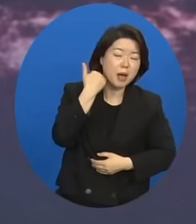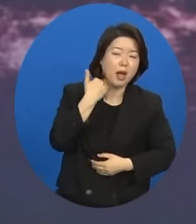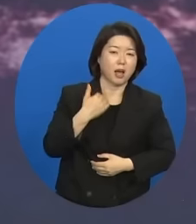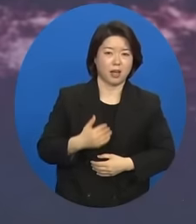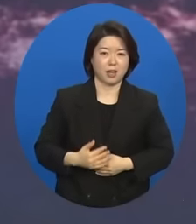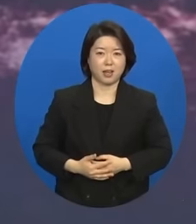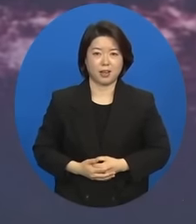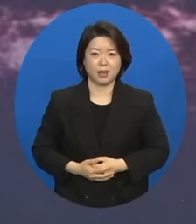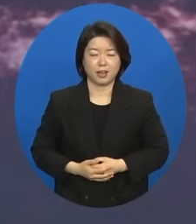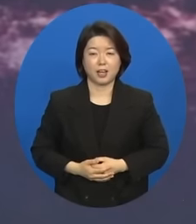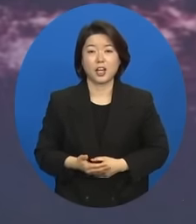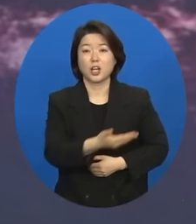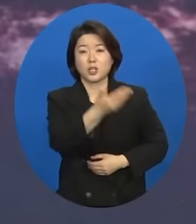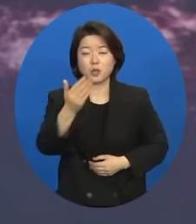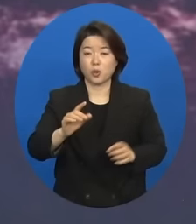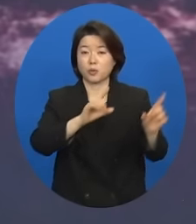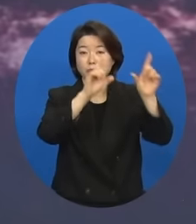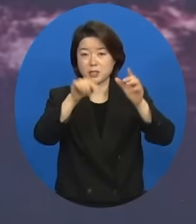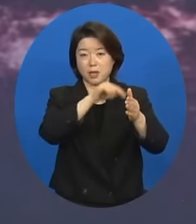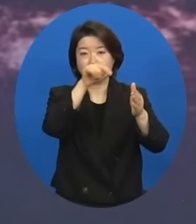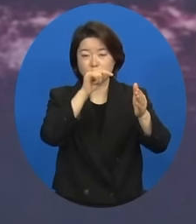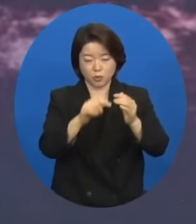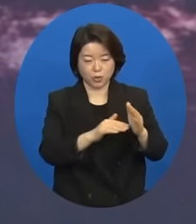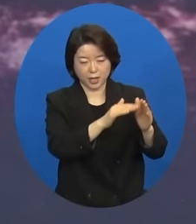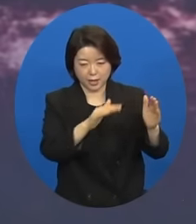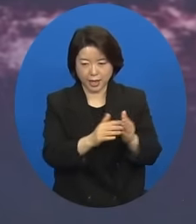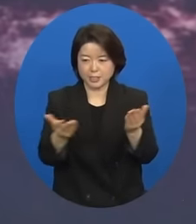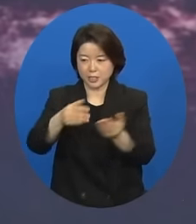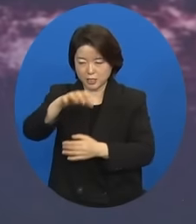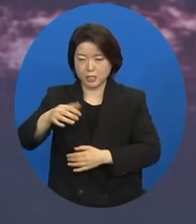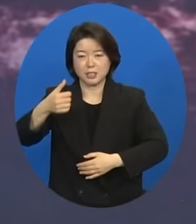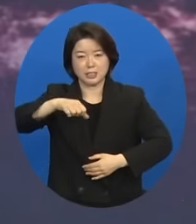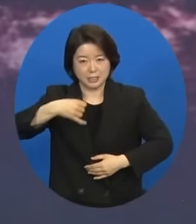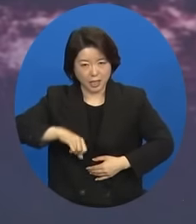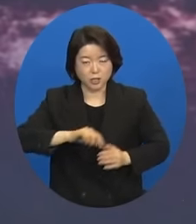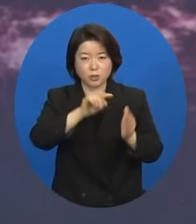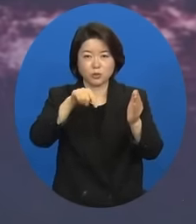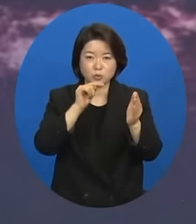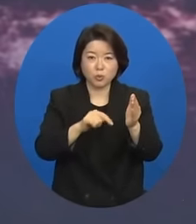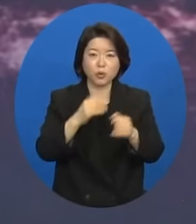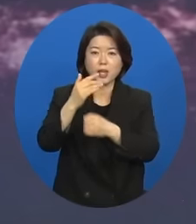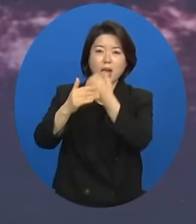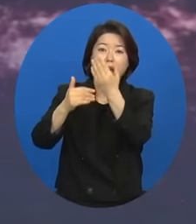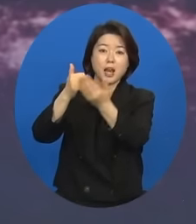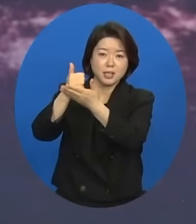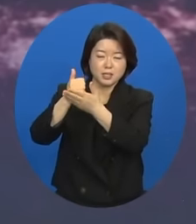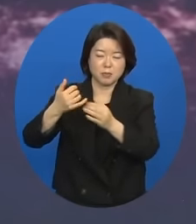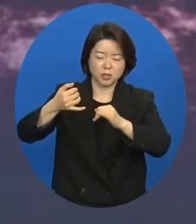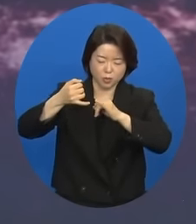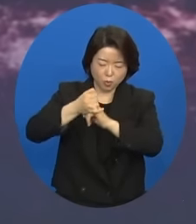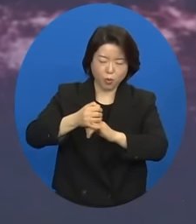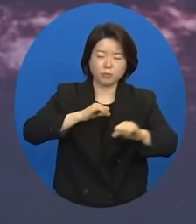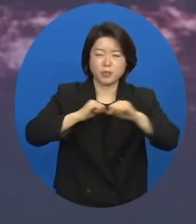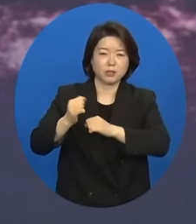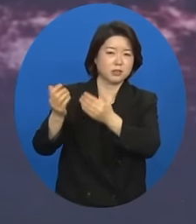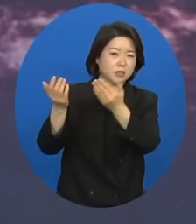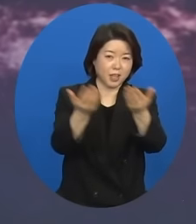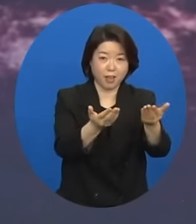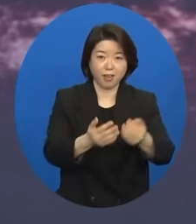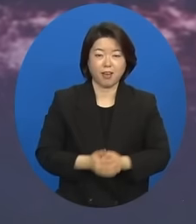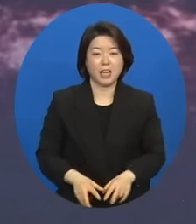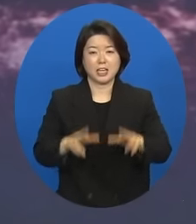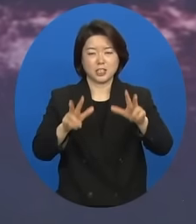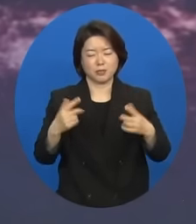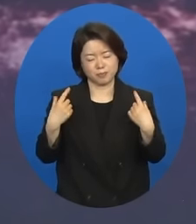여러분 여러분들의 삶 가운데 가정과 일터와 자녀들 가운데에 하나님께서 반드시 역사하십니다 지금도